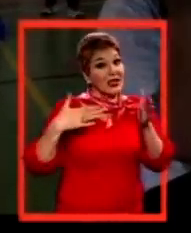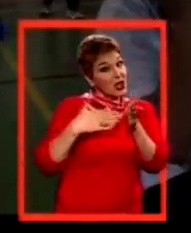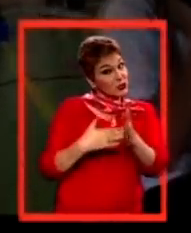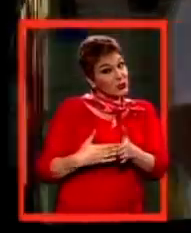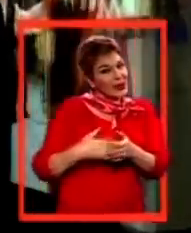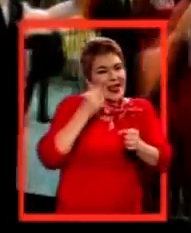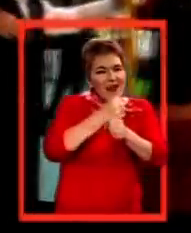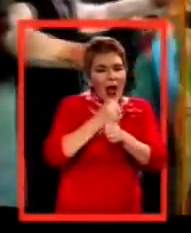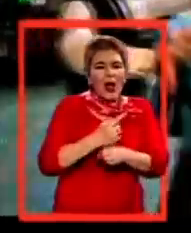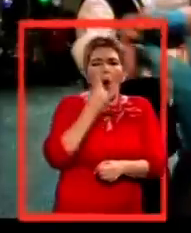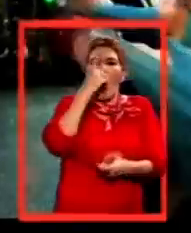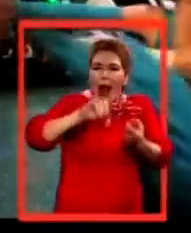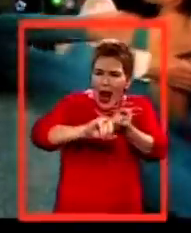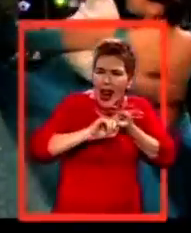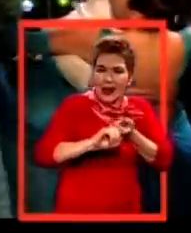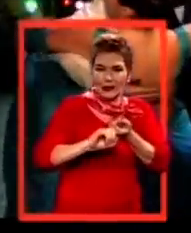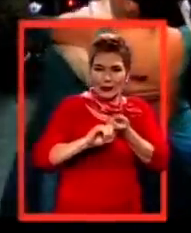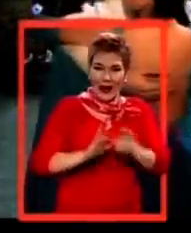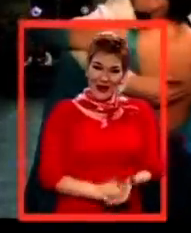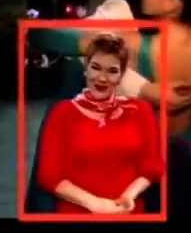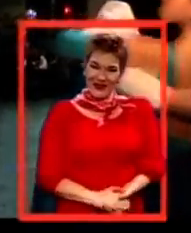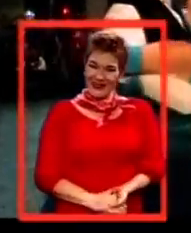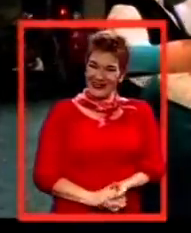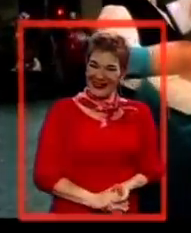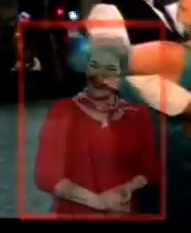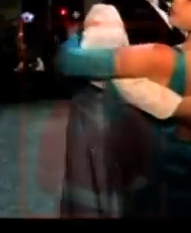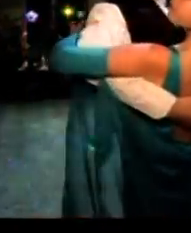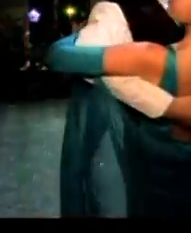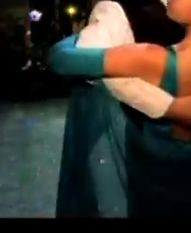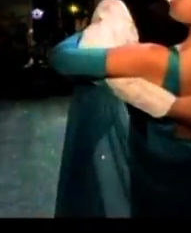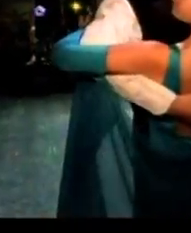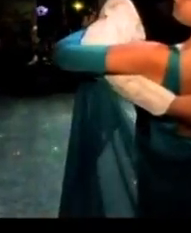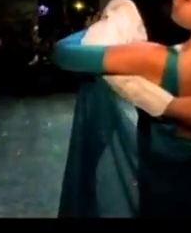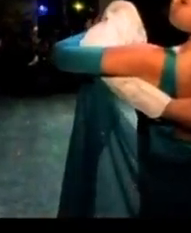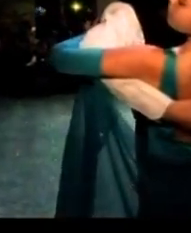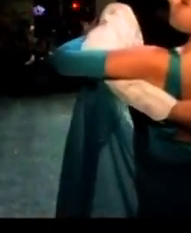această comuniune